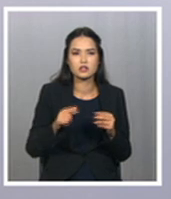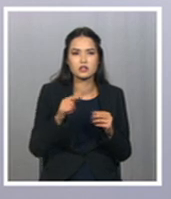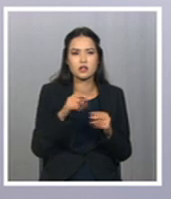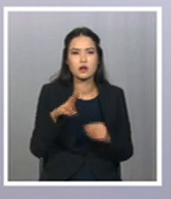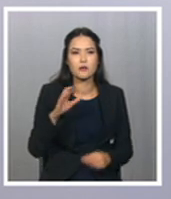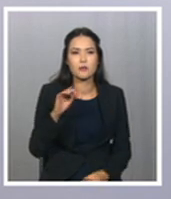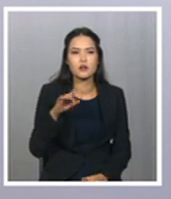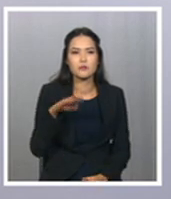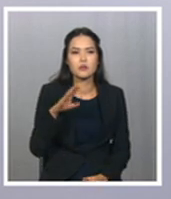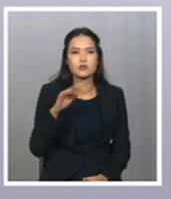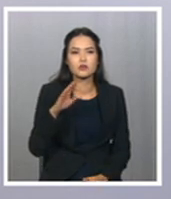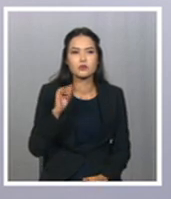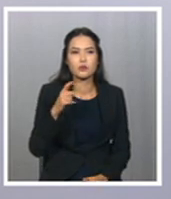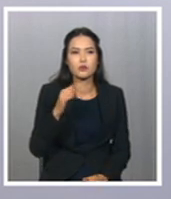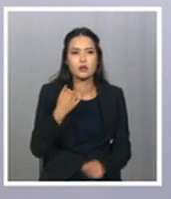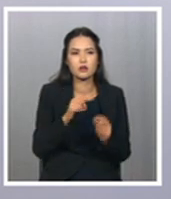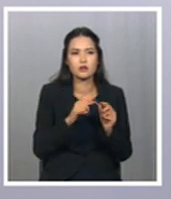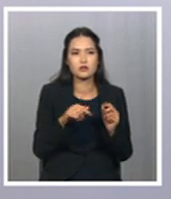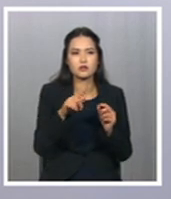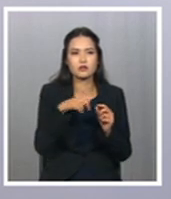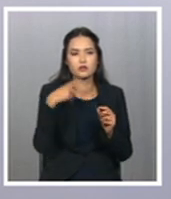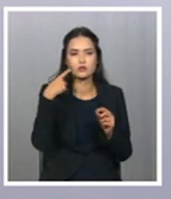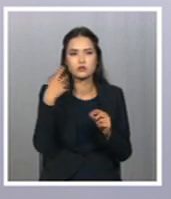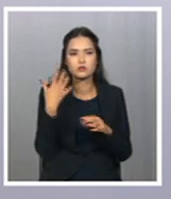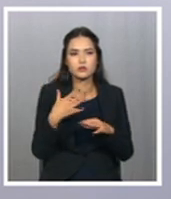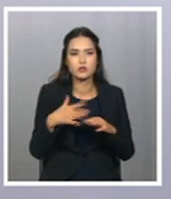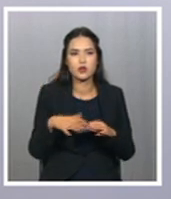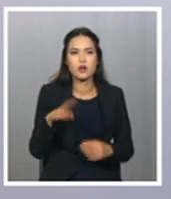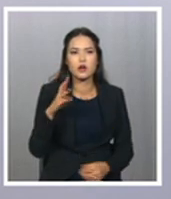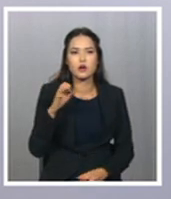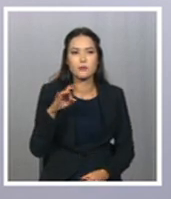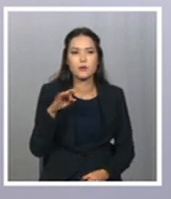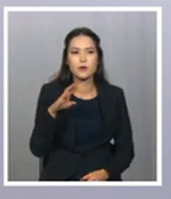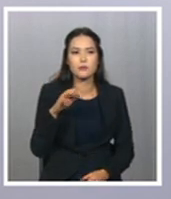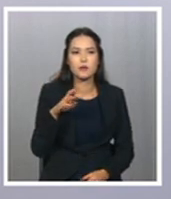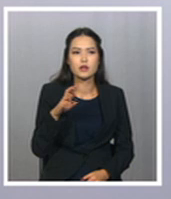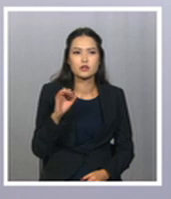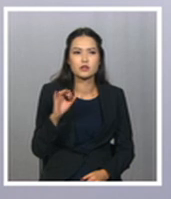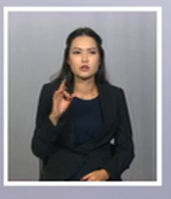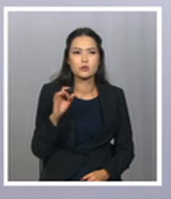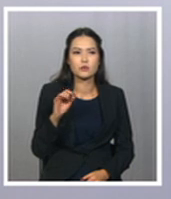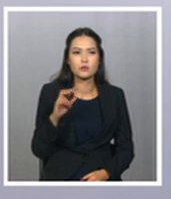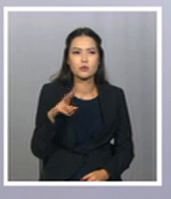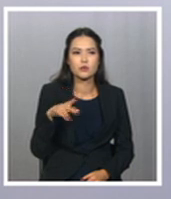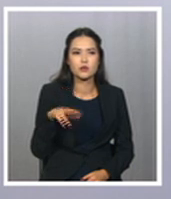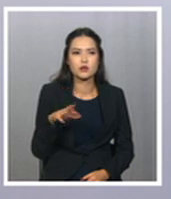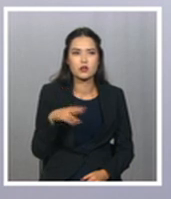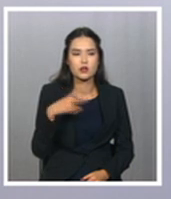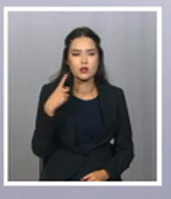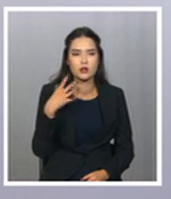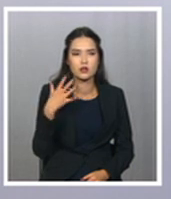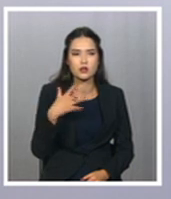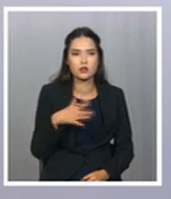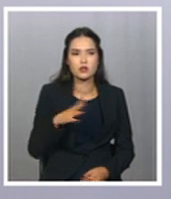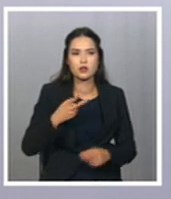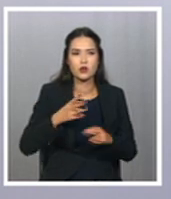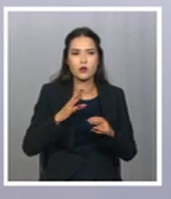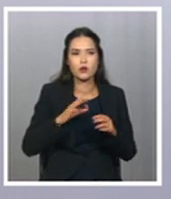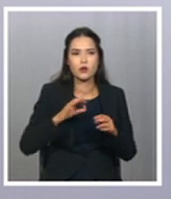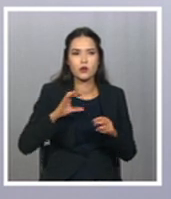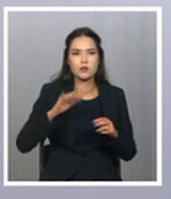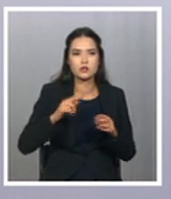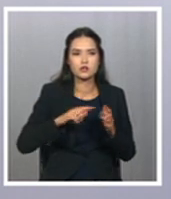түсіреміз. Сондағы перпендикуляр түскен табандағы нүкте, яғни X нүктесі осы